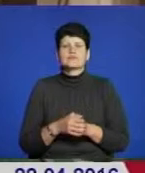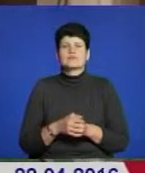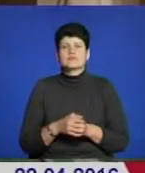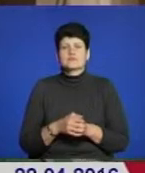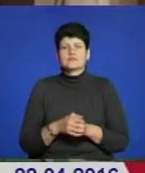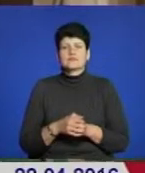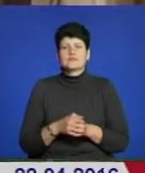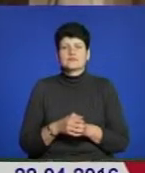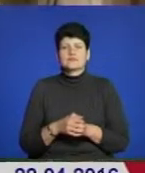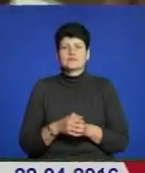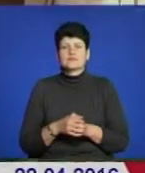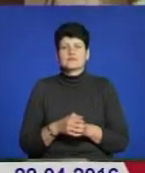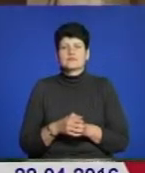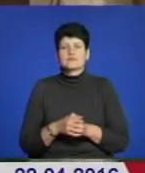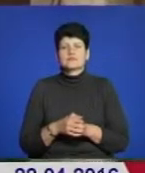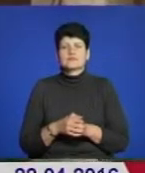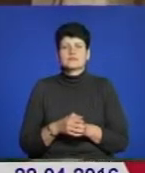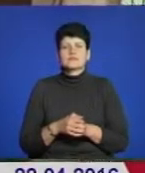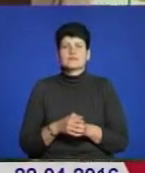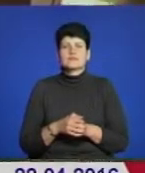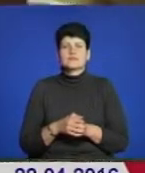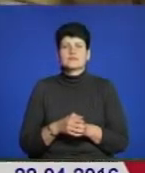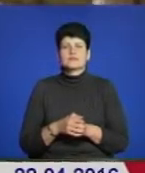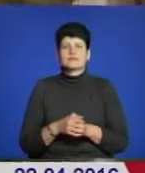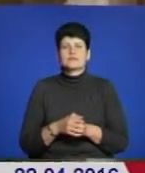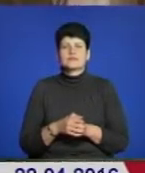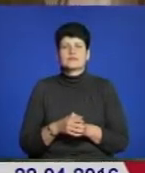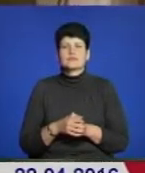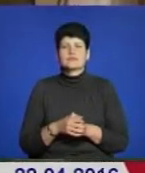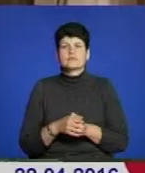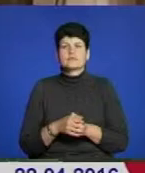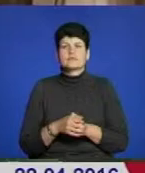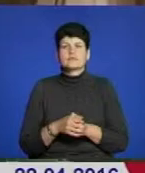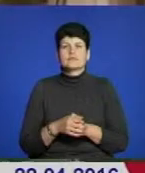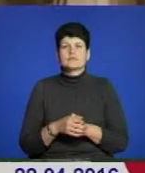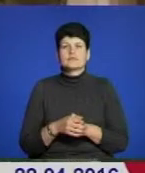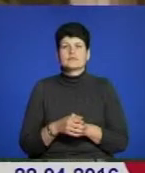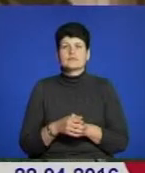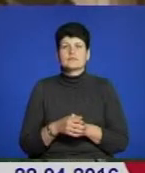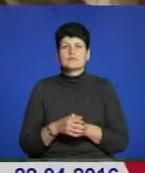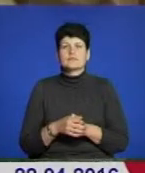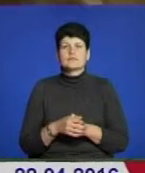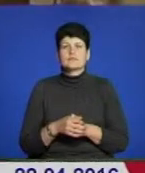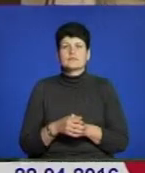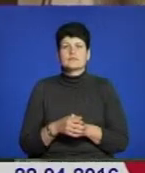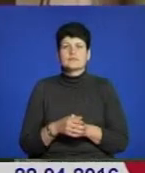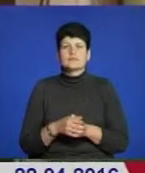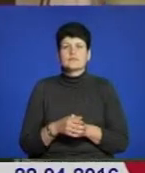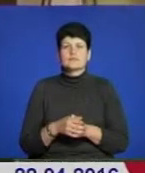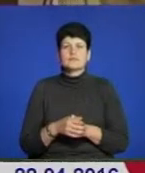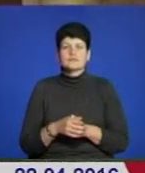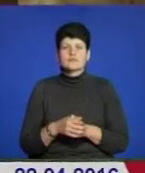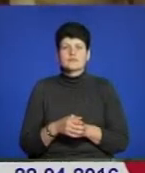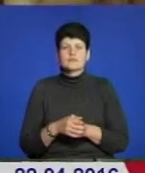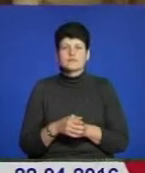I'd go to New York. And then I wouldn't have to walk to school if I